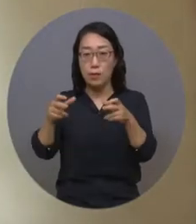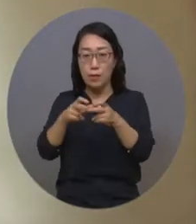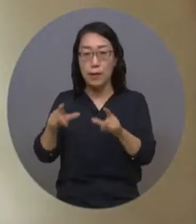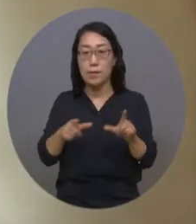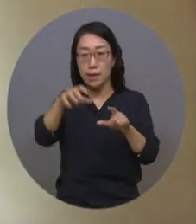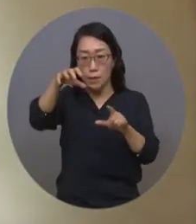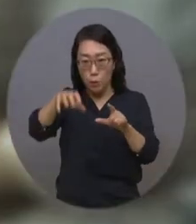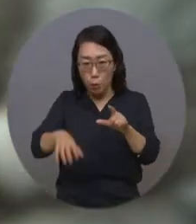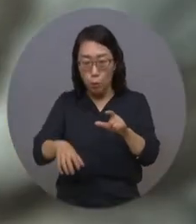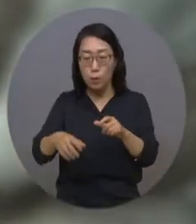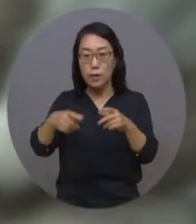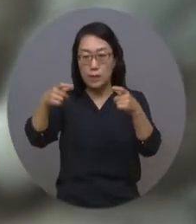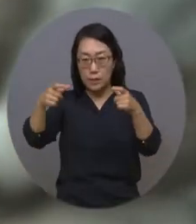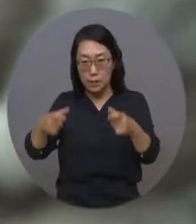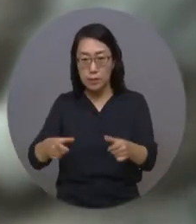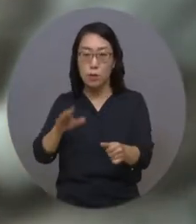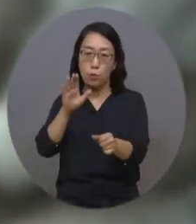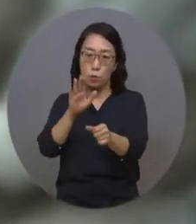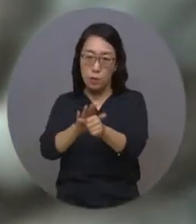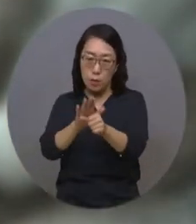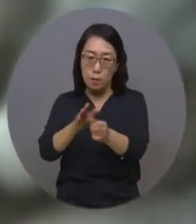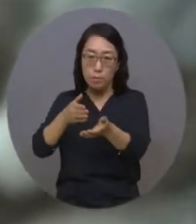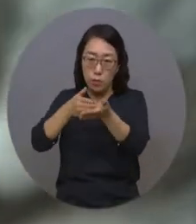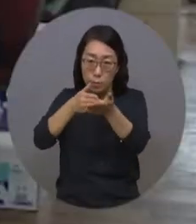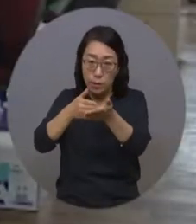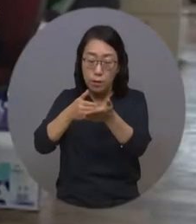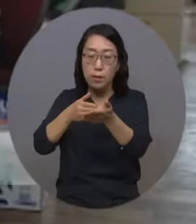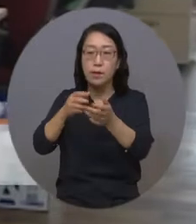전환 컨설팅 사업을 추진할 예정입니다.